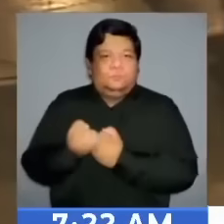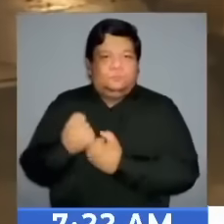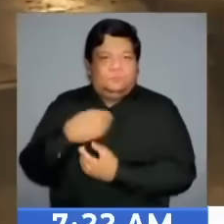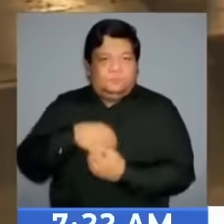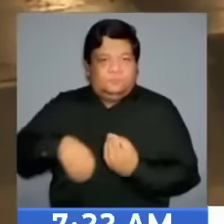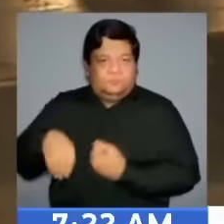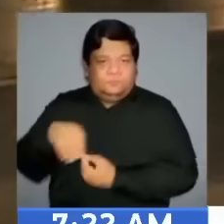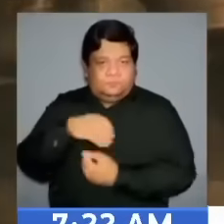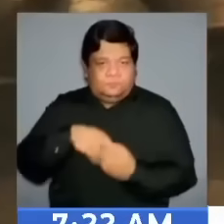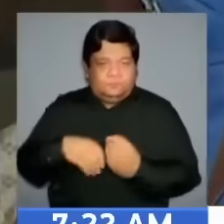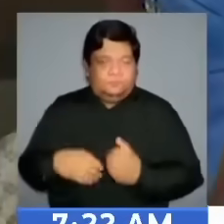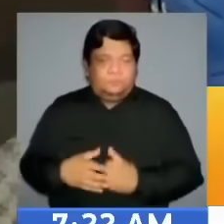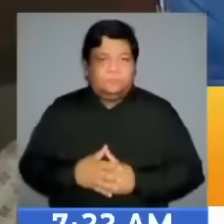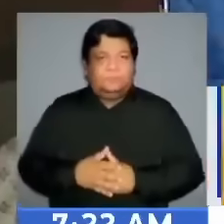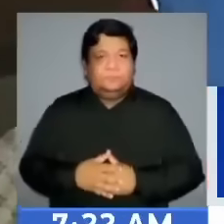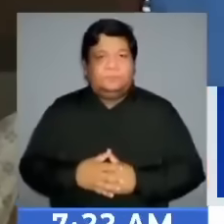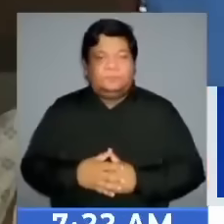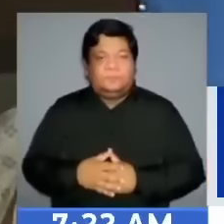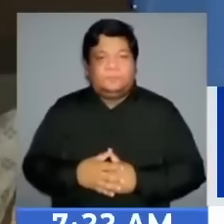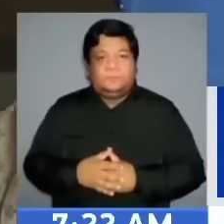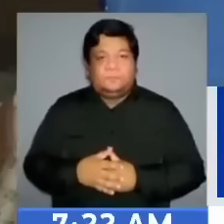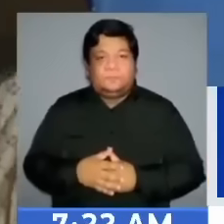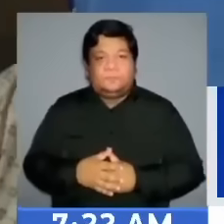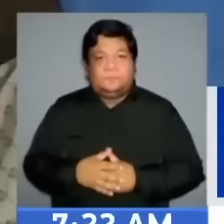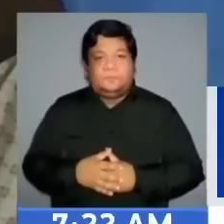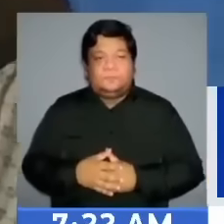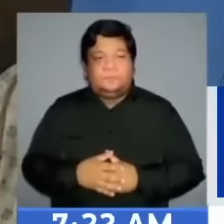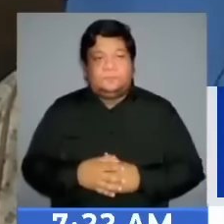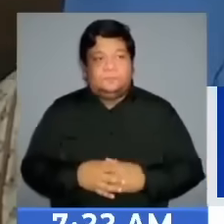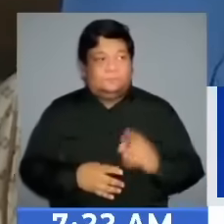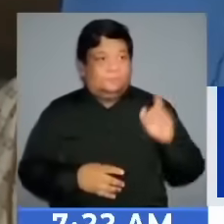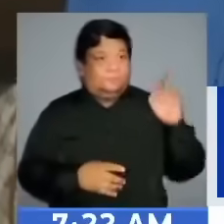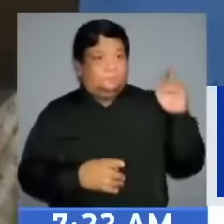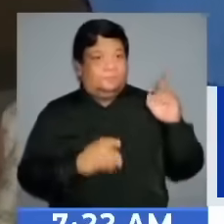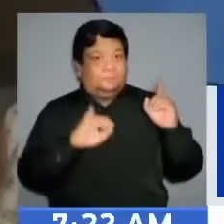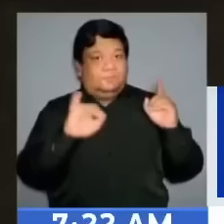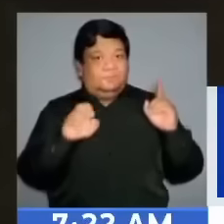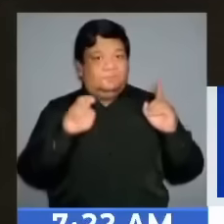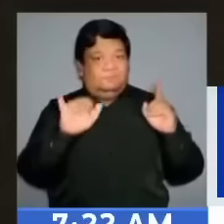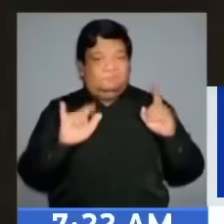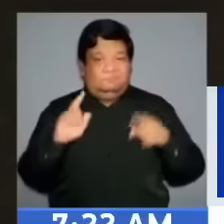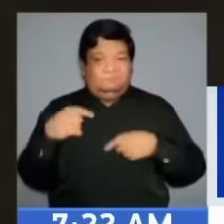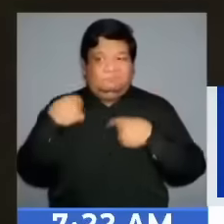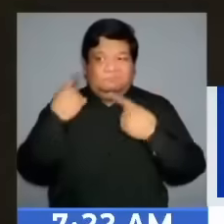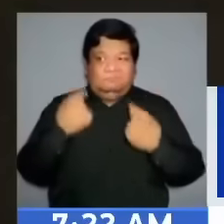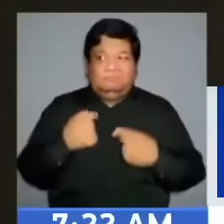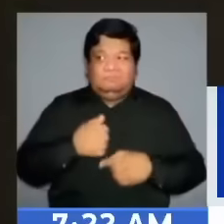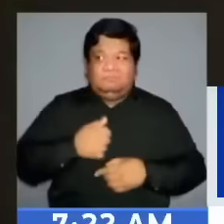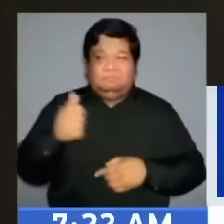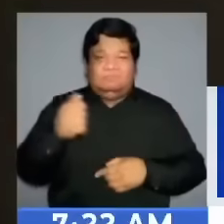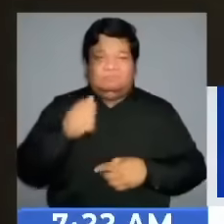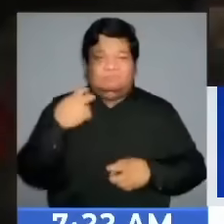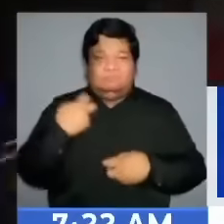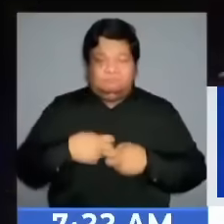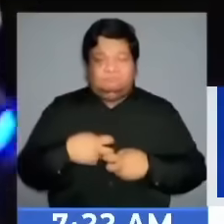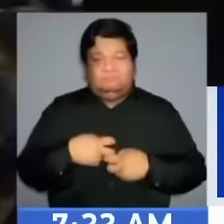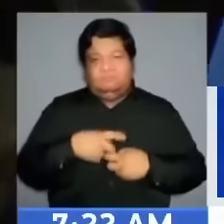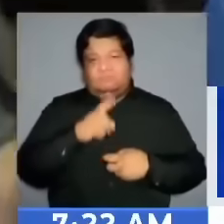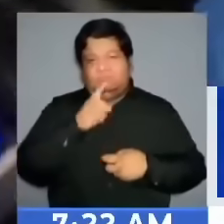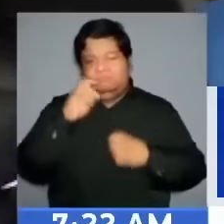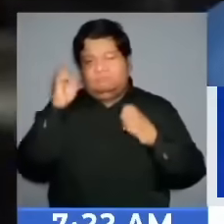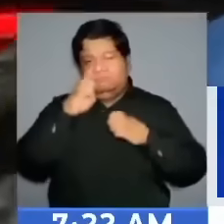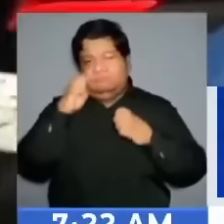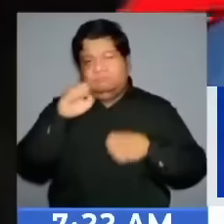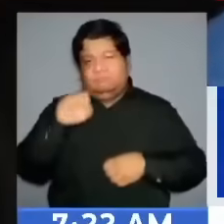Ilang araw na raw nahihirapang sumakay si Jenny papasok sa kanyang trabaho. Inasahan na raw niya ito kaya inagahan niyang alis sa bahay kanina. Medyo